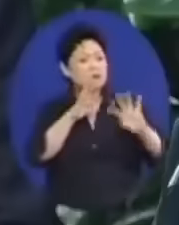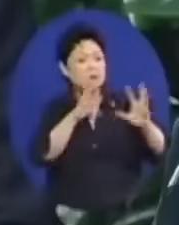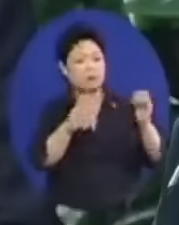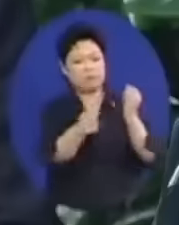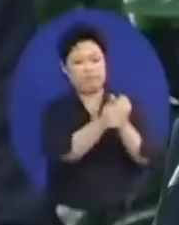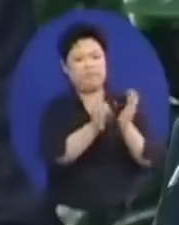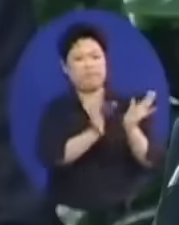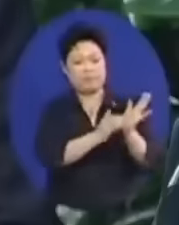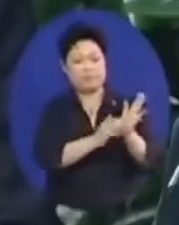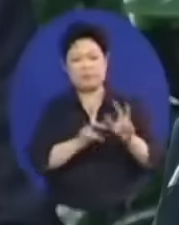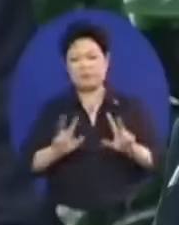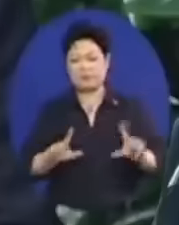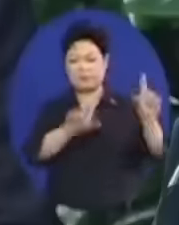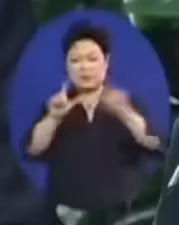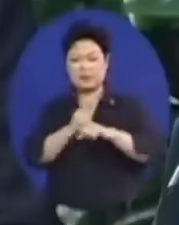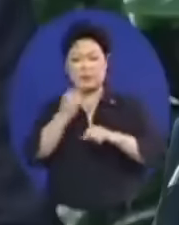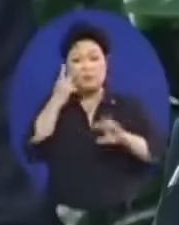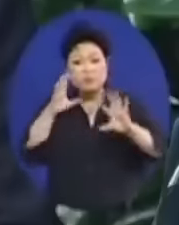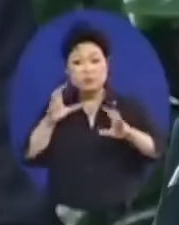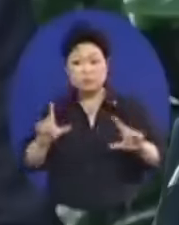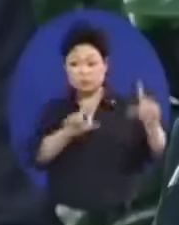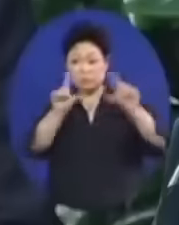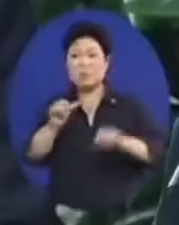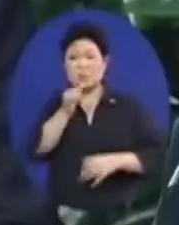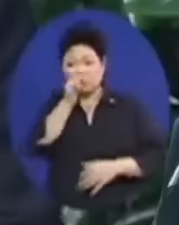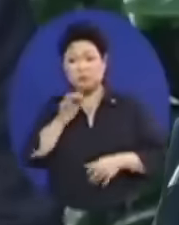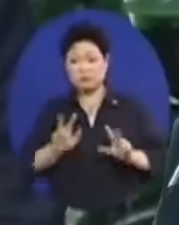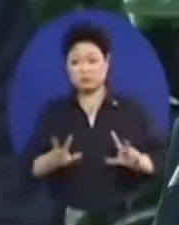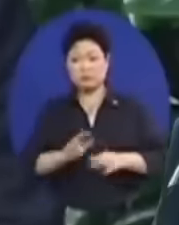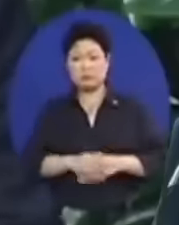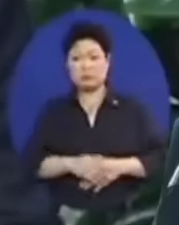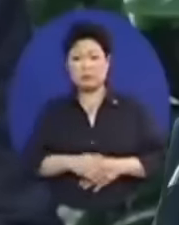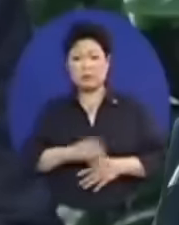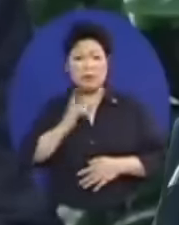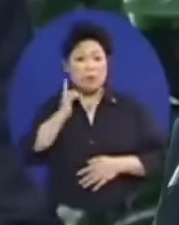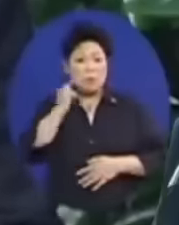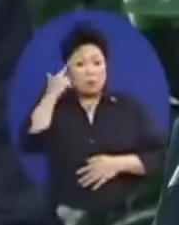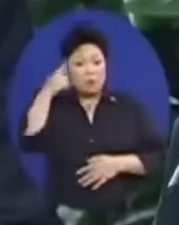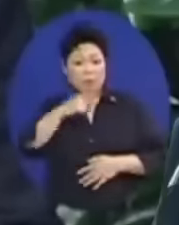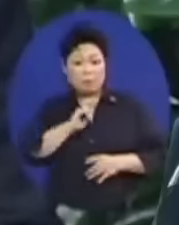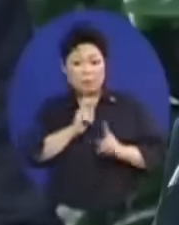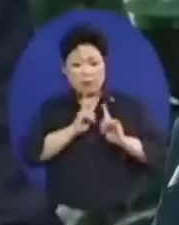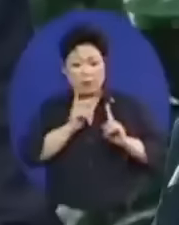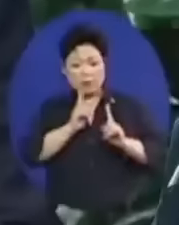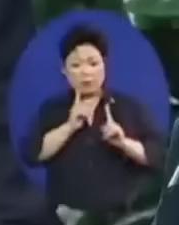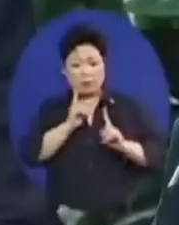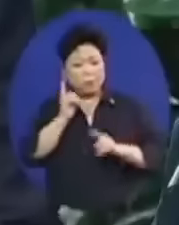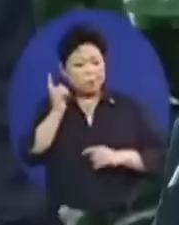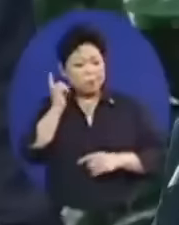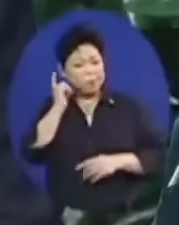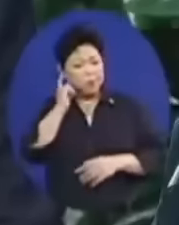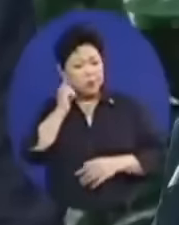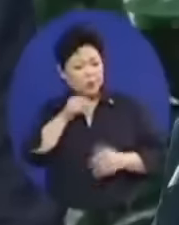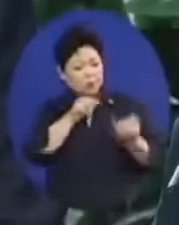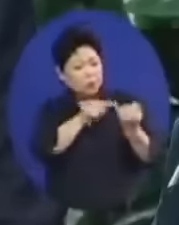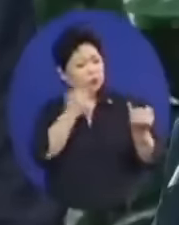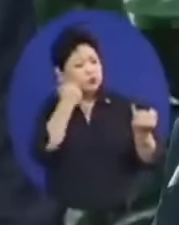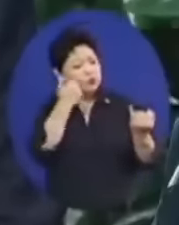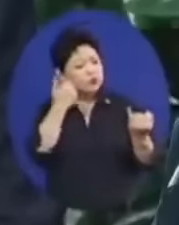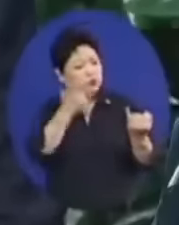지금 살기는 영국에서 살고 있습니다. 나는 내 거울을 들여다볼 때마다 묻습니다. 너